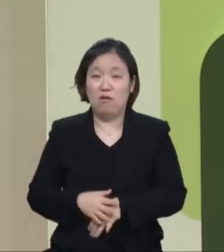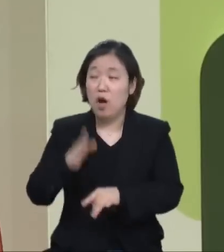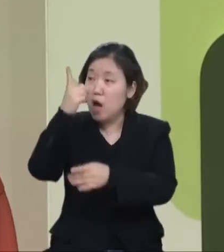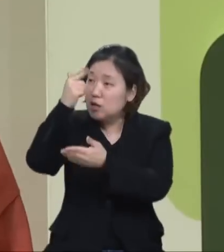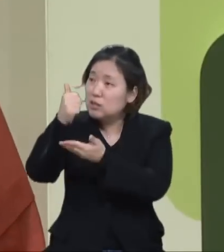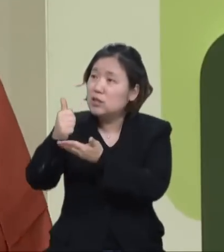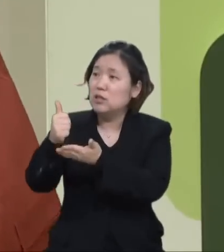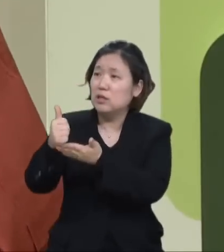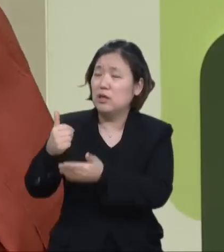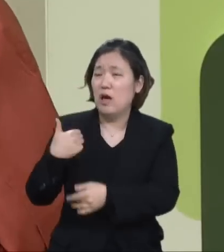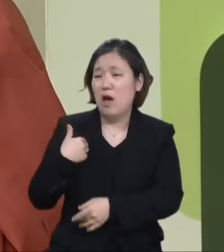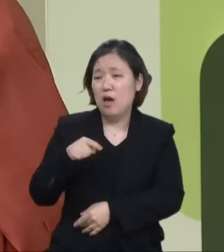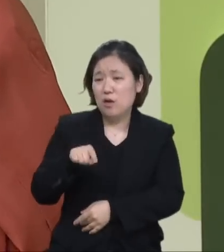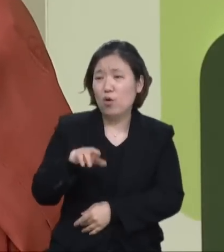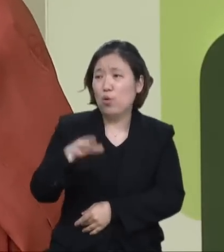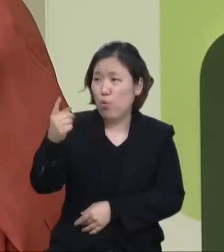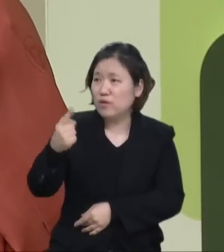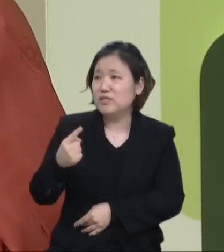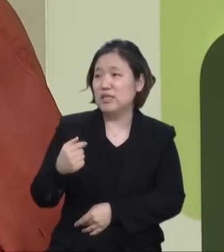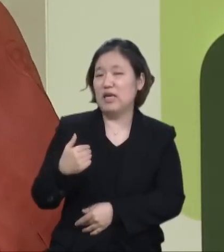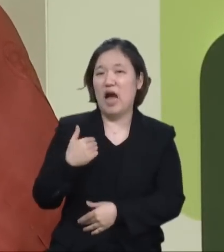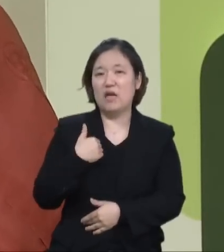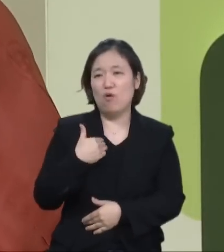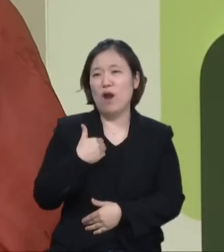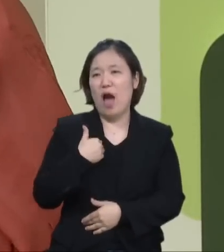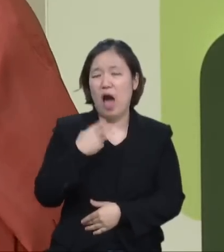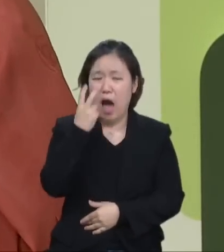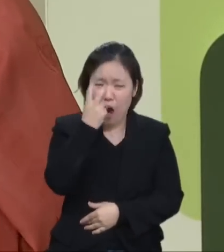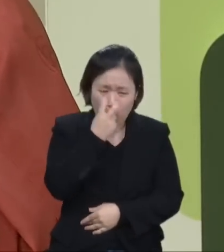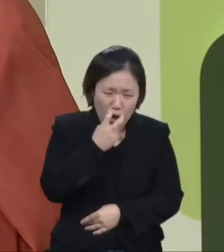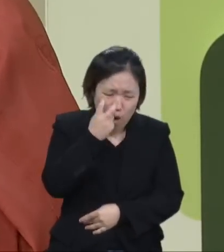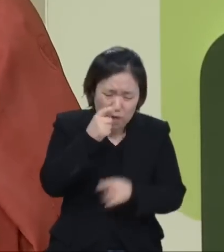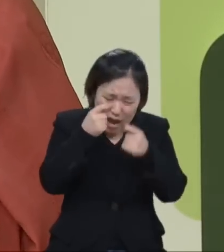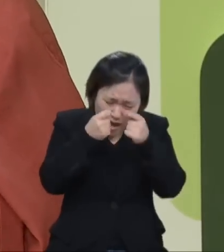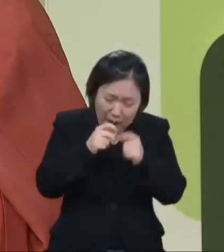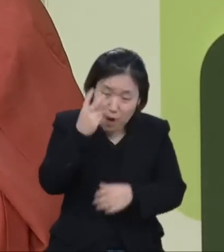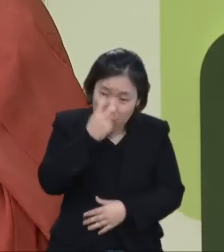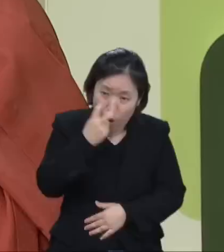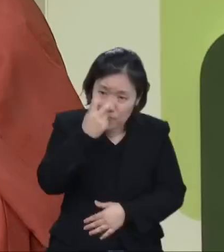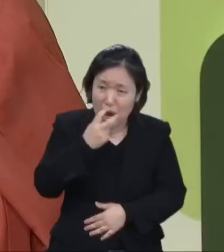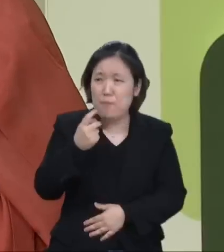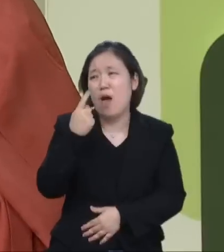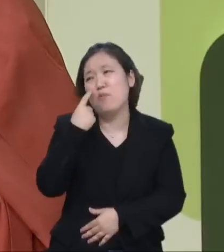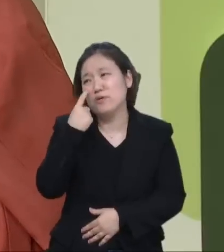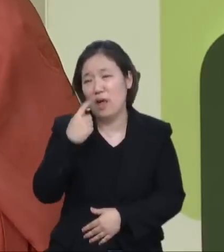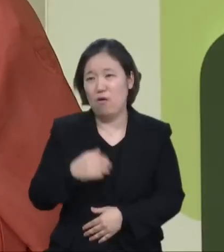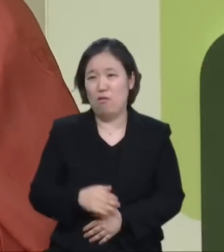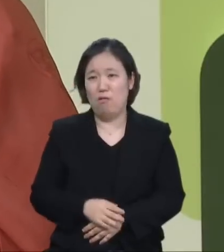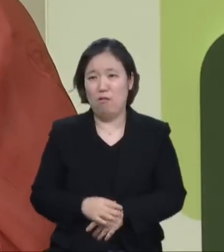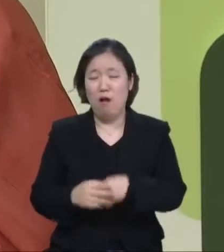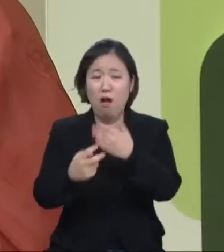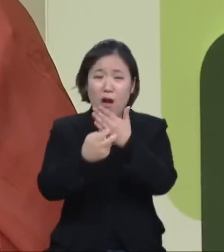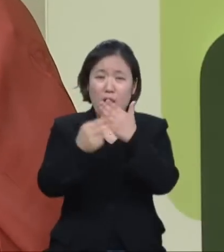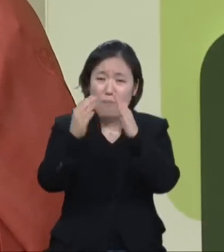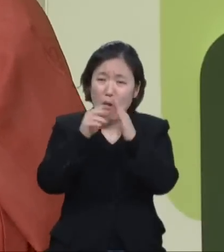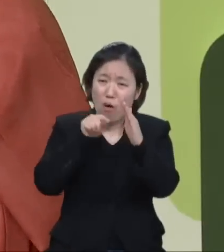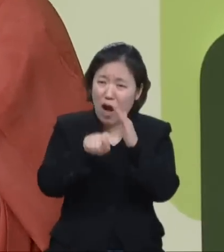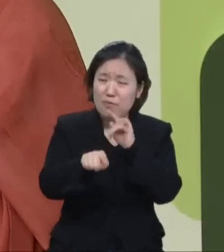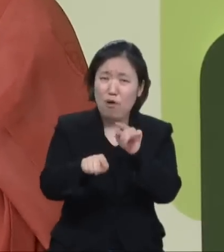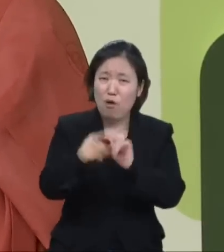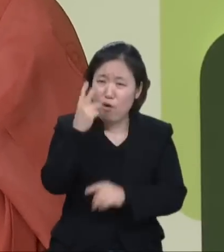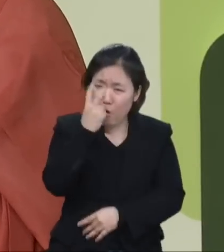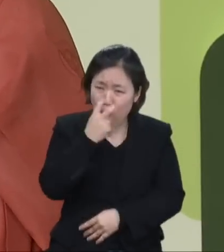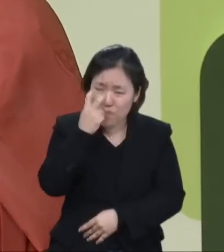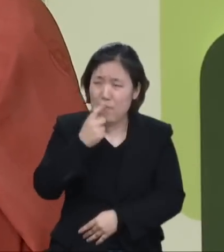스님 이왕 여기 오셨으니까 정밀검진 한번 받아 보시죠 그 정밀 검사 좀 받아 보시죠